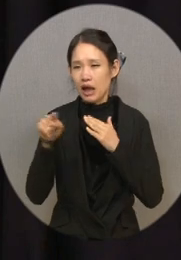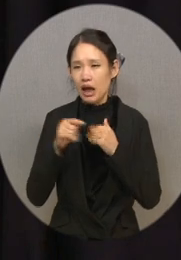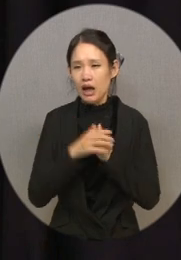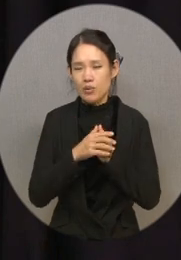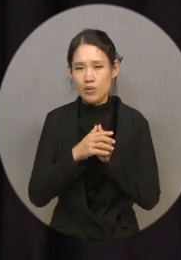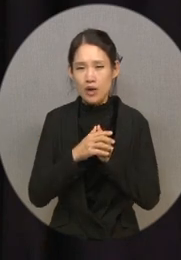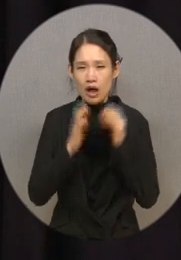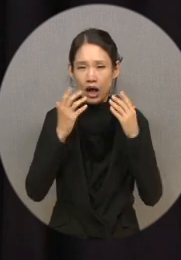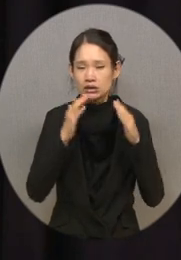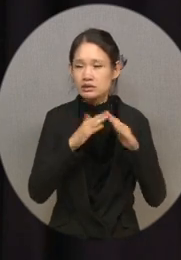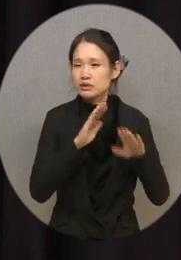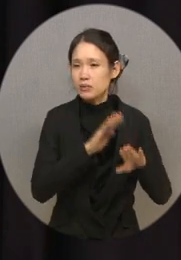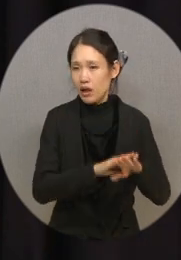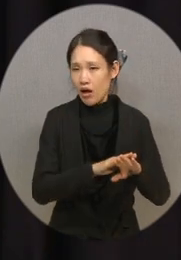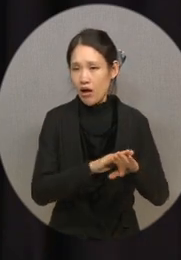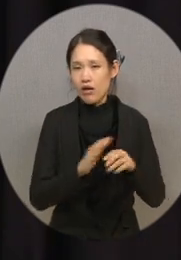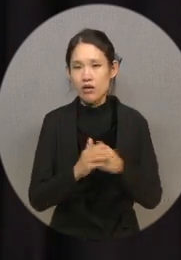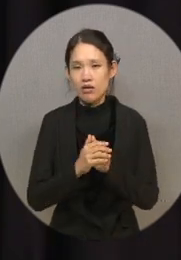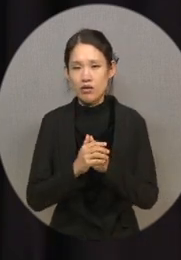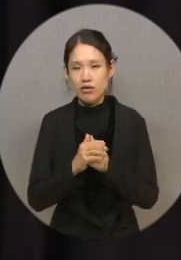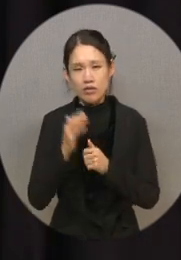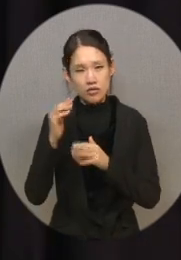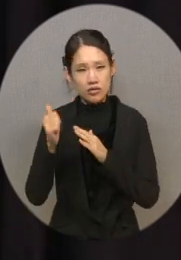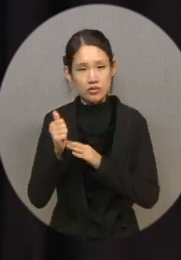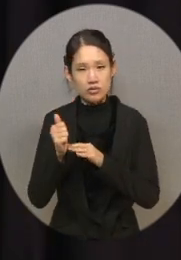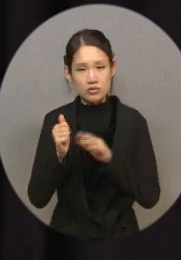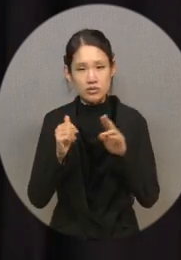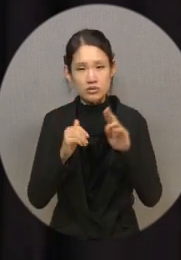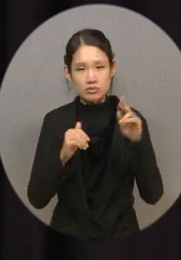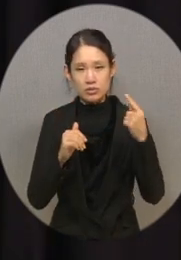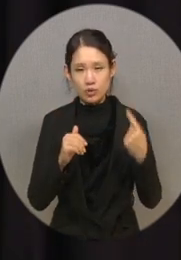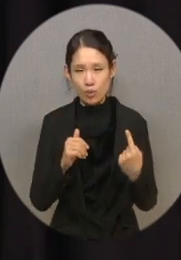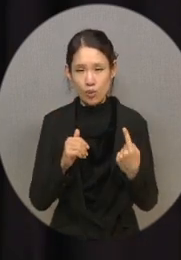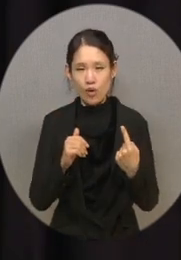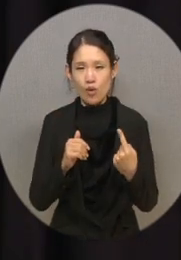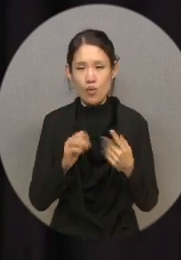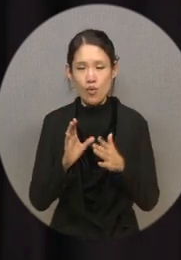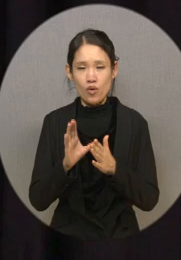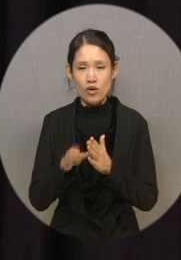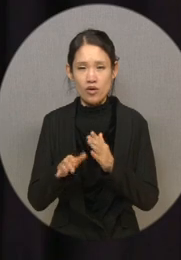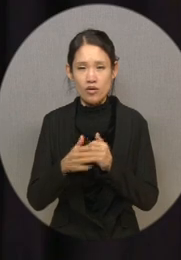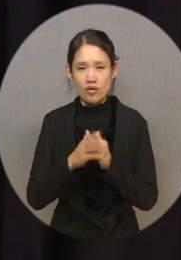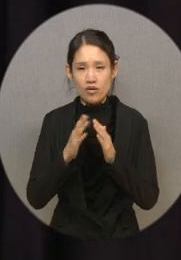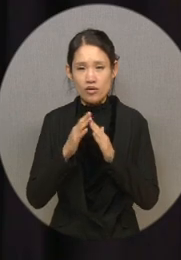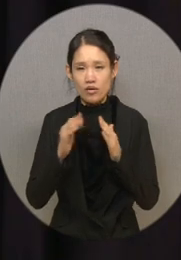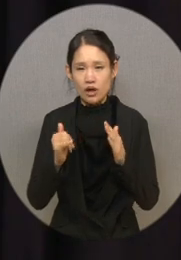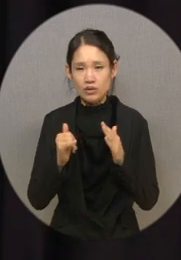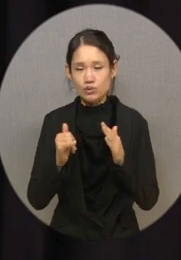그렇죠. 그러니까 어느 땐가는 이 가장들이 다 자기 집으로 돌아오는데 이 가정을 우리가